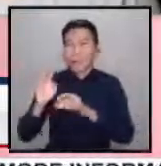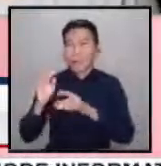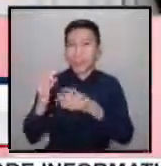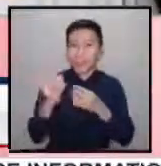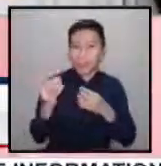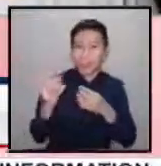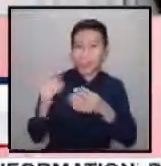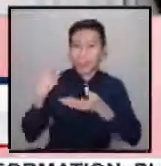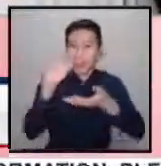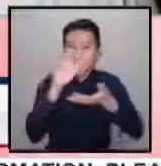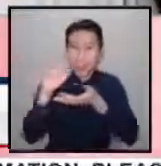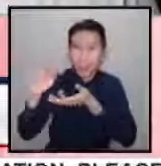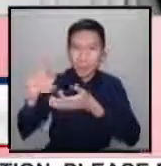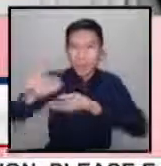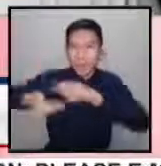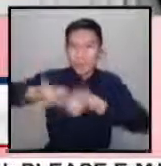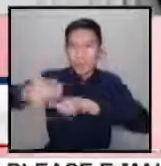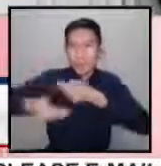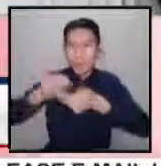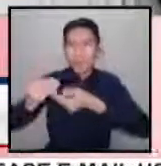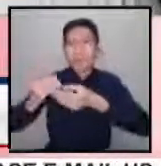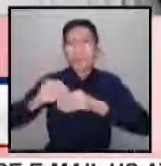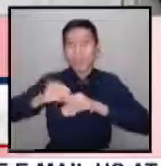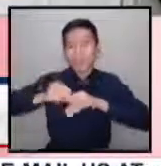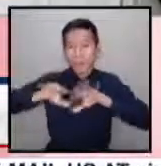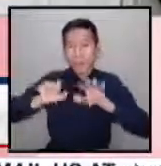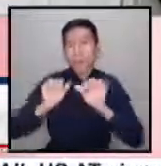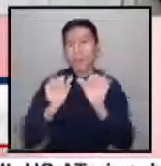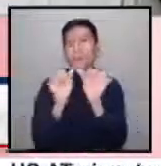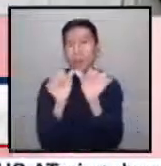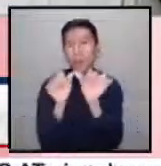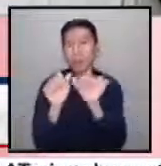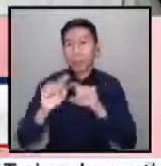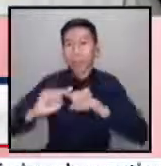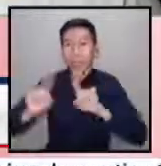lang. Pero, itong mga kaibigan ko na